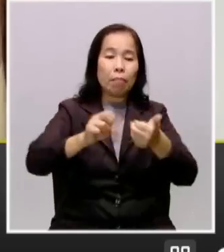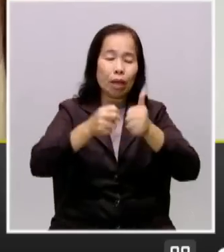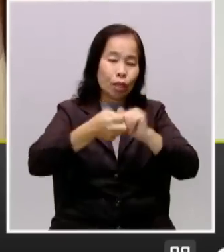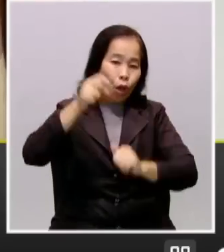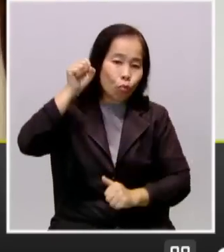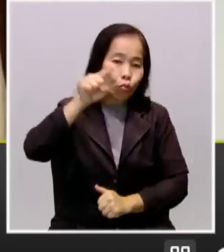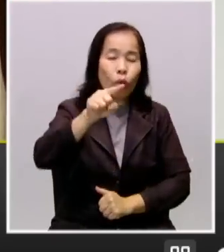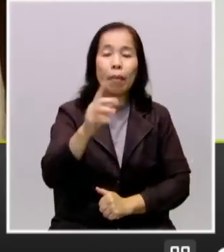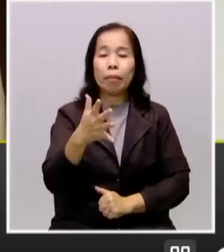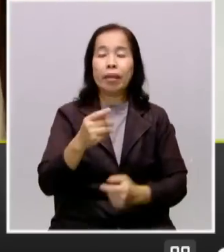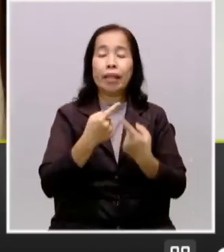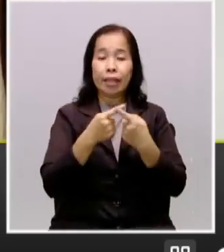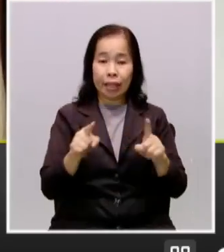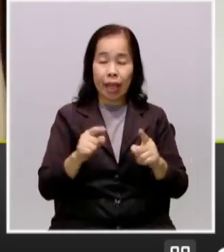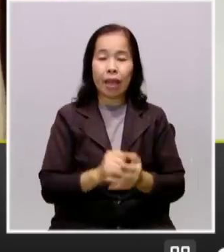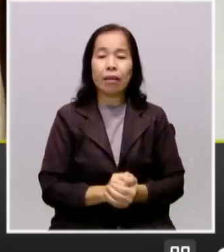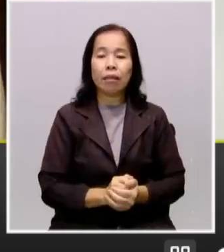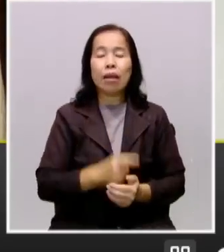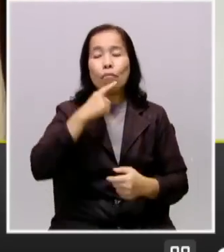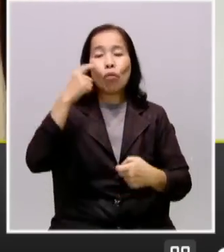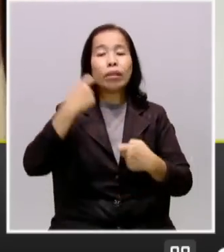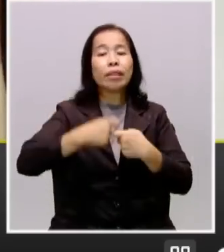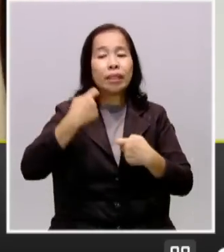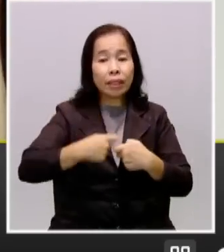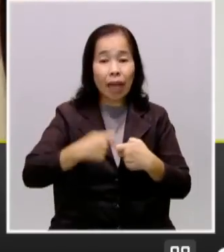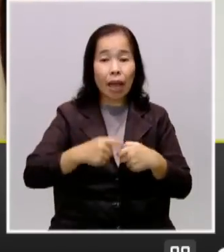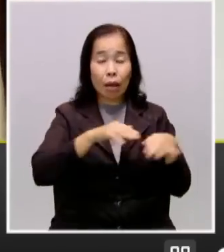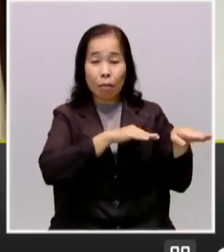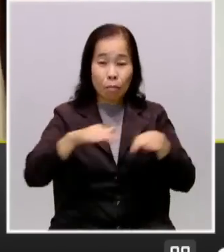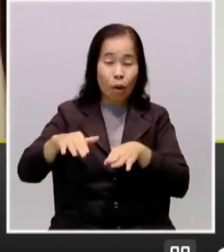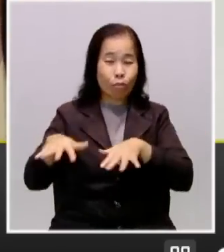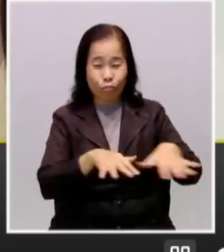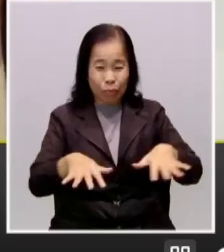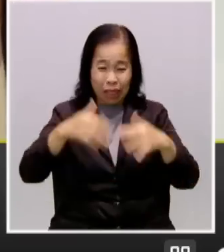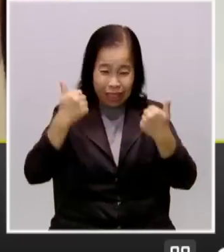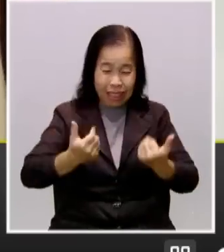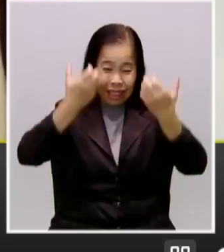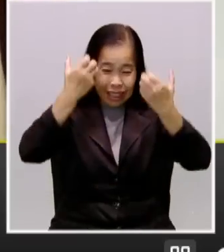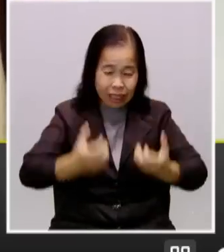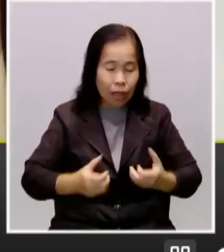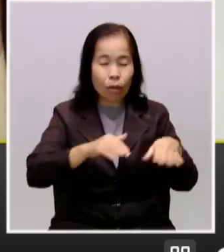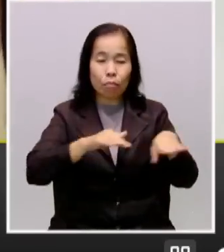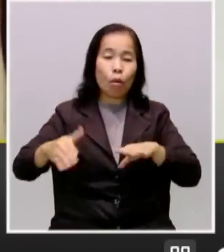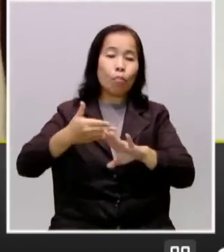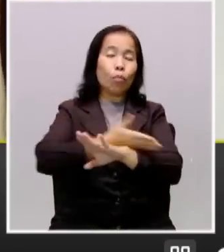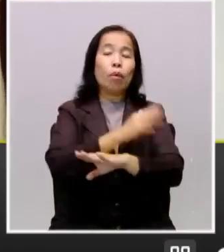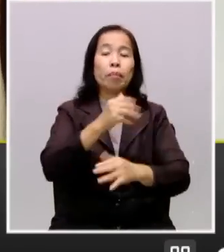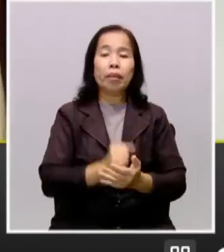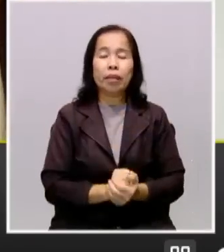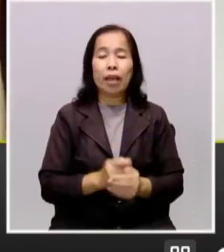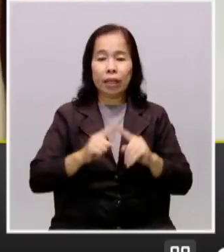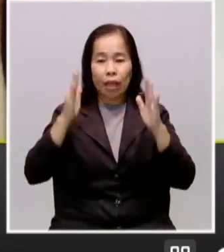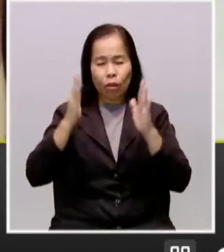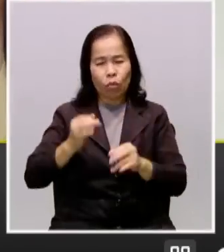นะคะแต่ก็ระบุว่าเป็นไปไม่ได้ที่จะเตรียมความพร้อมรับมือกับภัยพิบัติขนาดใหญ่ขนาดนี้นะคะขณะเดียวกันทางนักวิเคราะห์ก็มองว่า